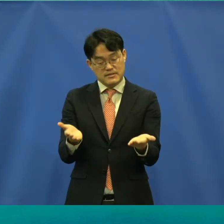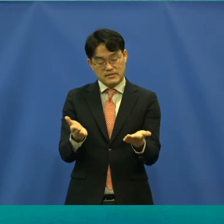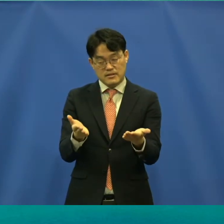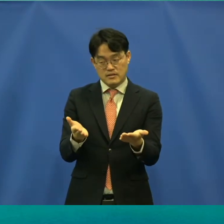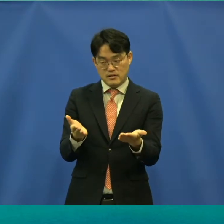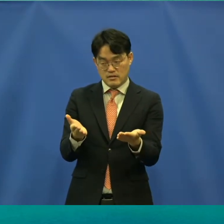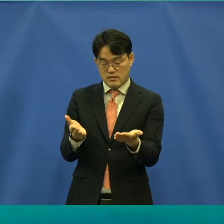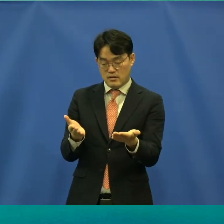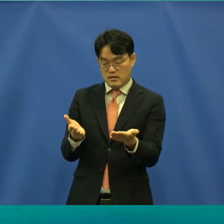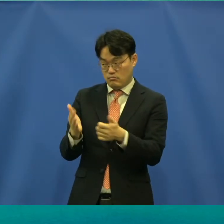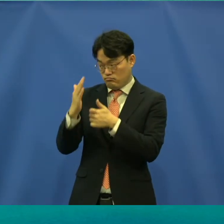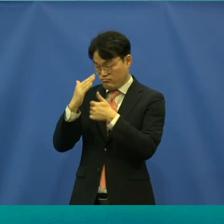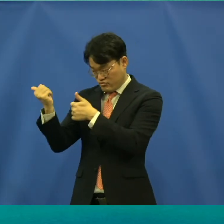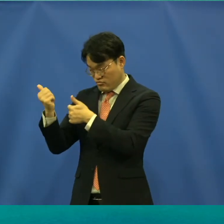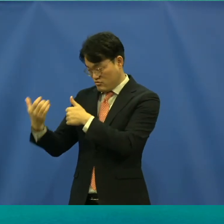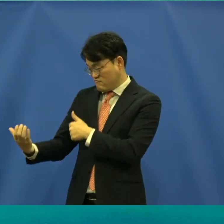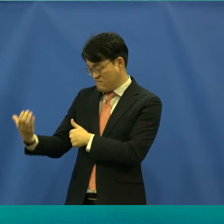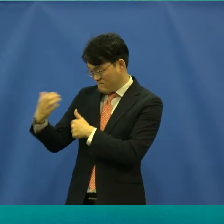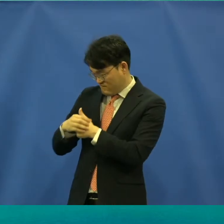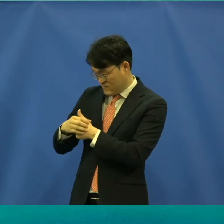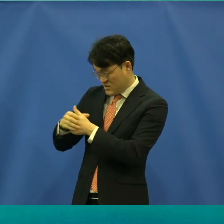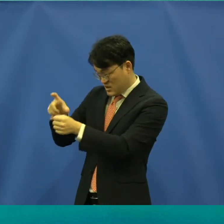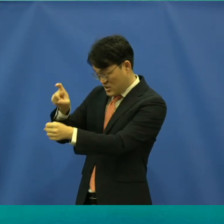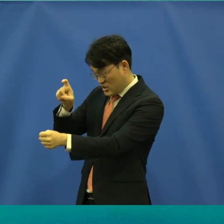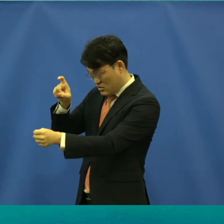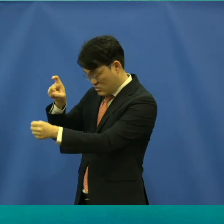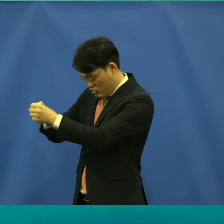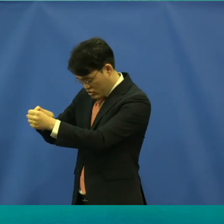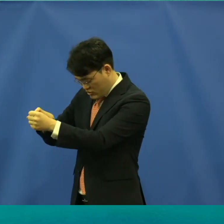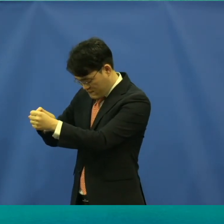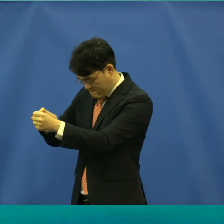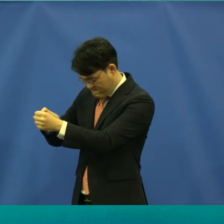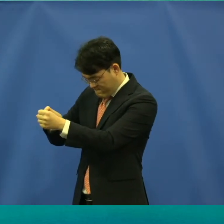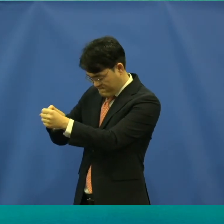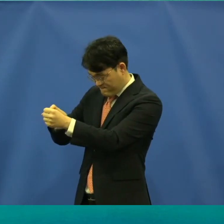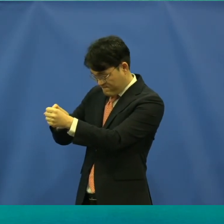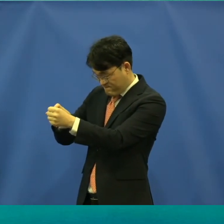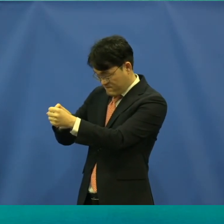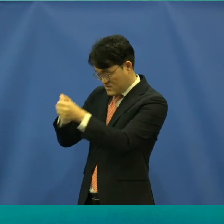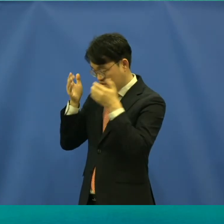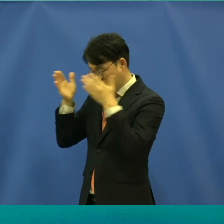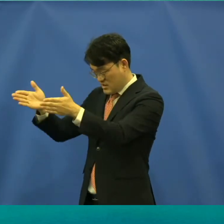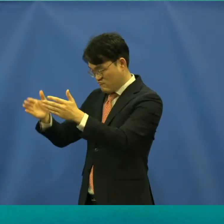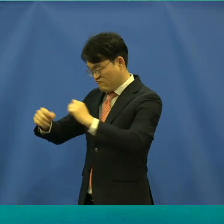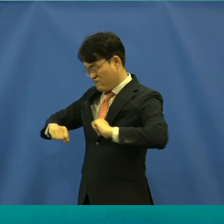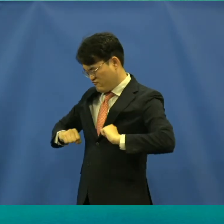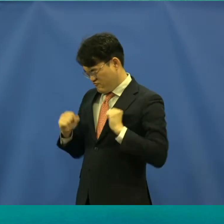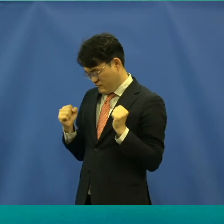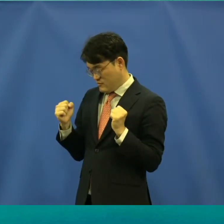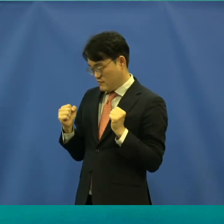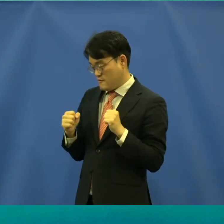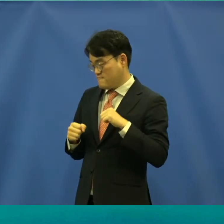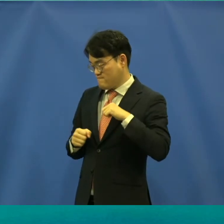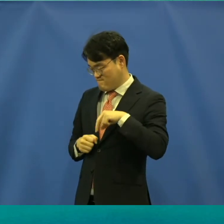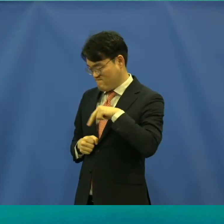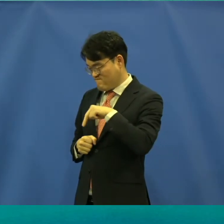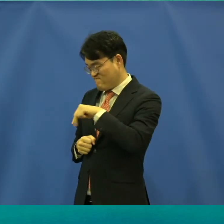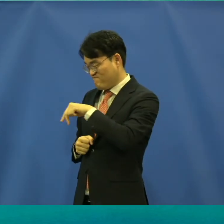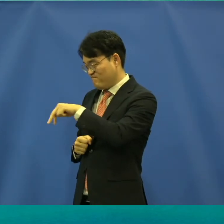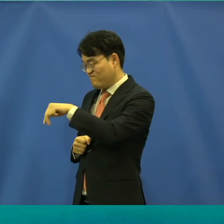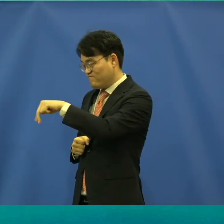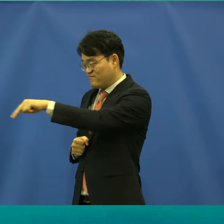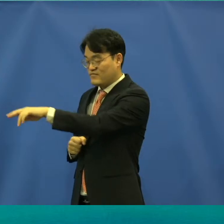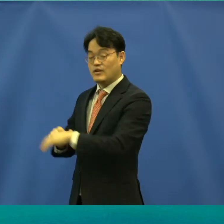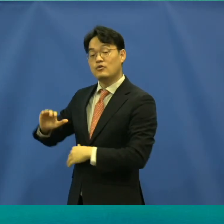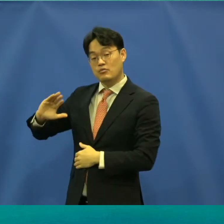만듭니다. 그리고 하나님은 말씀하시고 그 말씀을 이루시는 분이에요. 오늘 요나에게 말씀이 임하시면